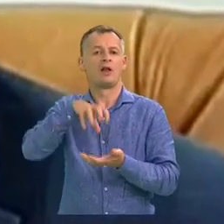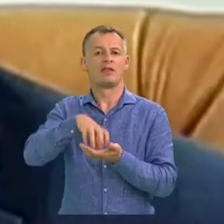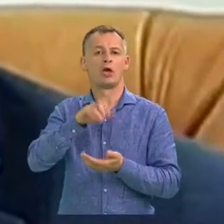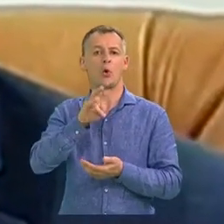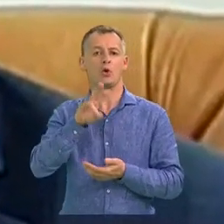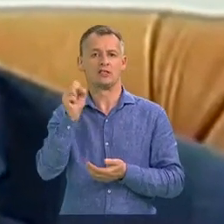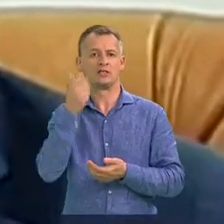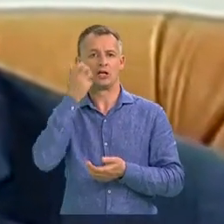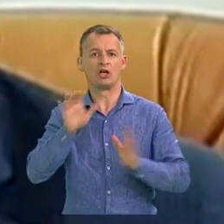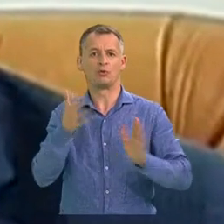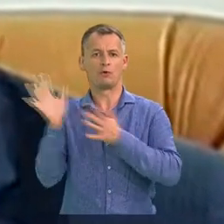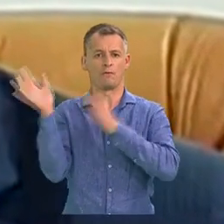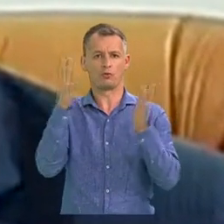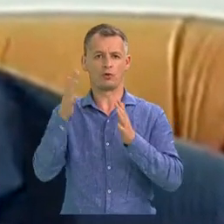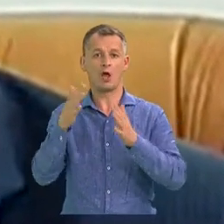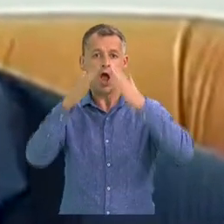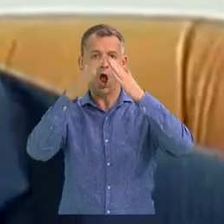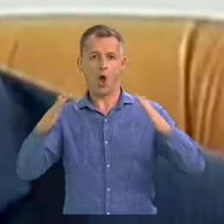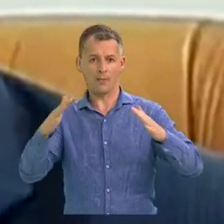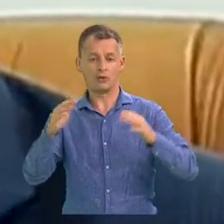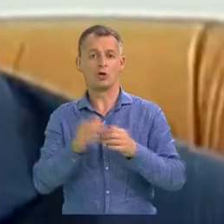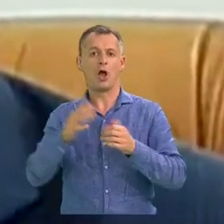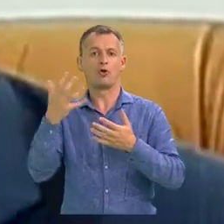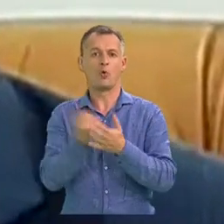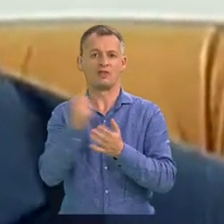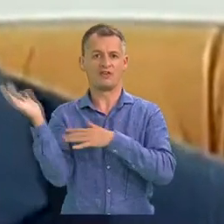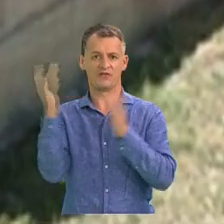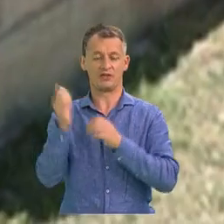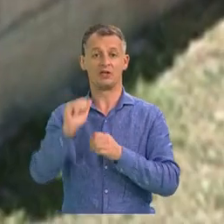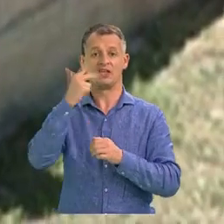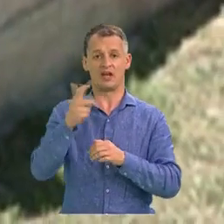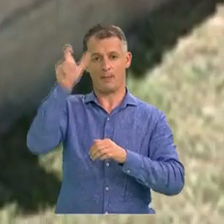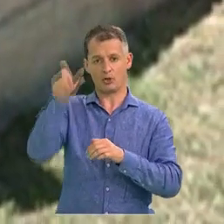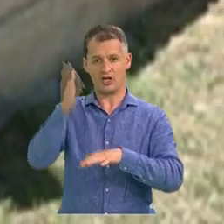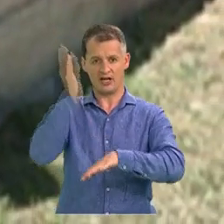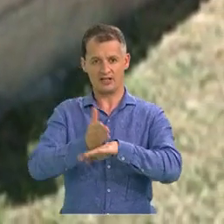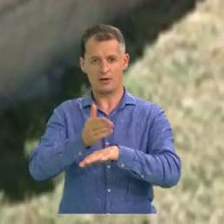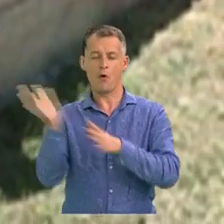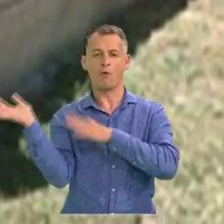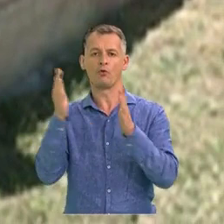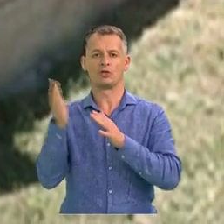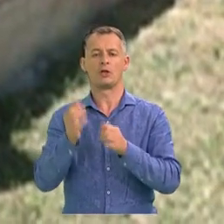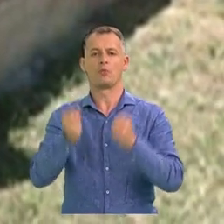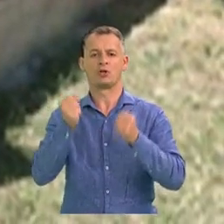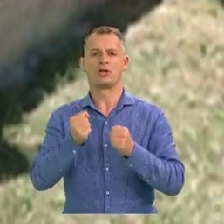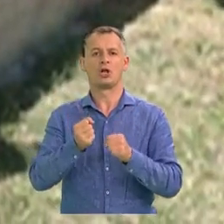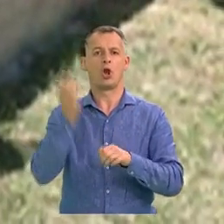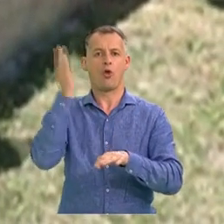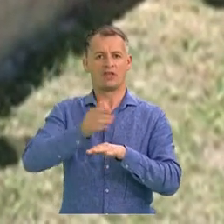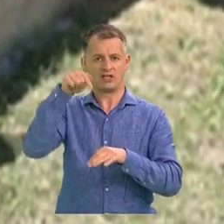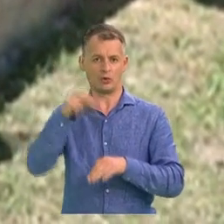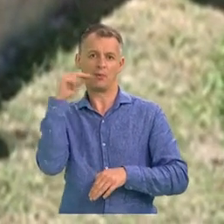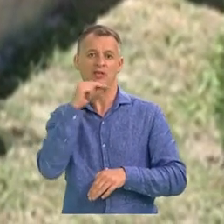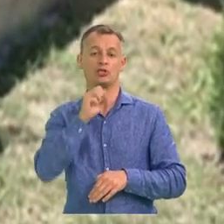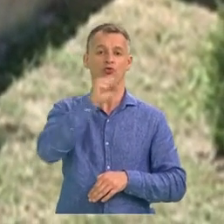iscat o furtună, iar acoperișul unui făișor a fost luat pe sus de vânt. Alți 3 oameni au fost răniți. O furtună puternică a lovit în această după-amiază și